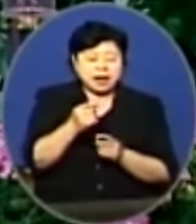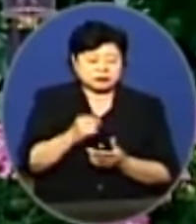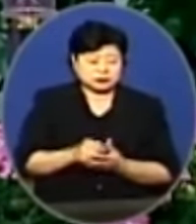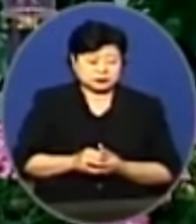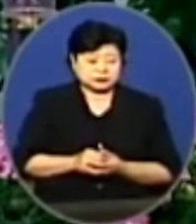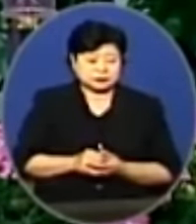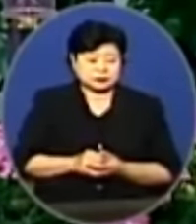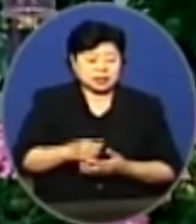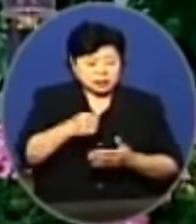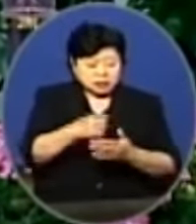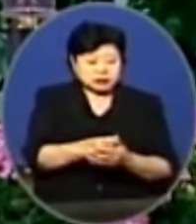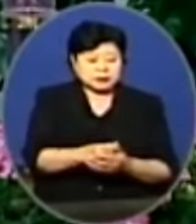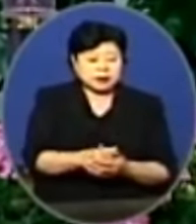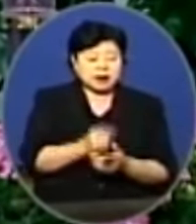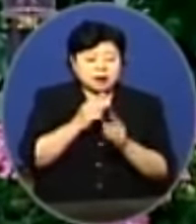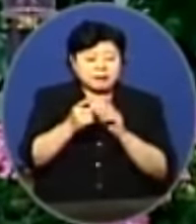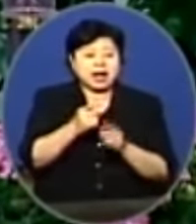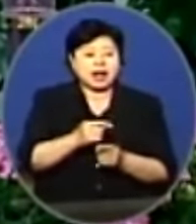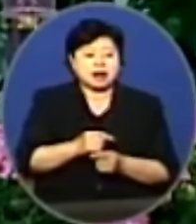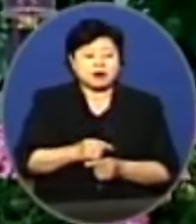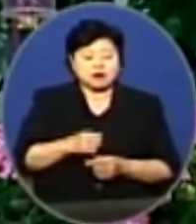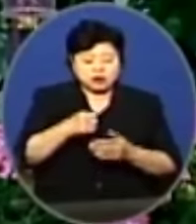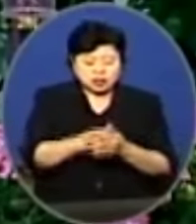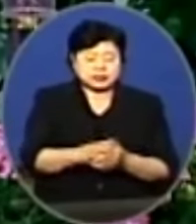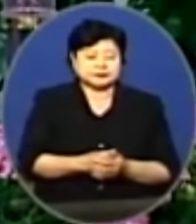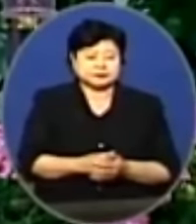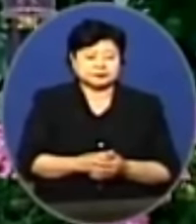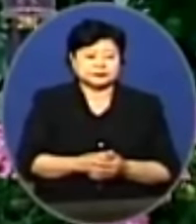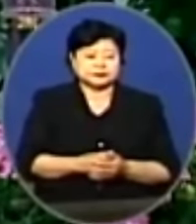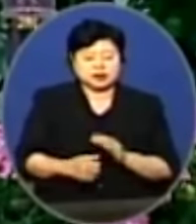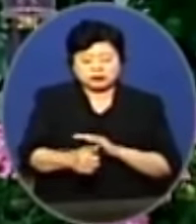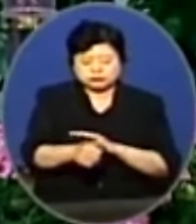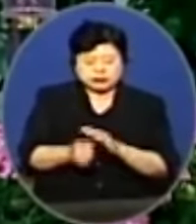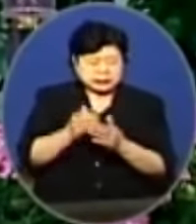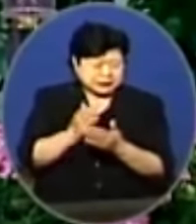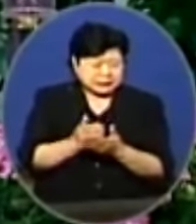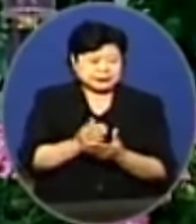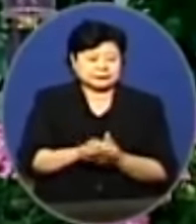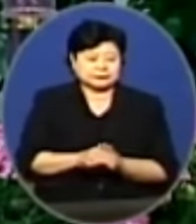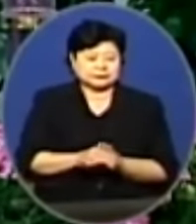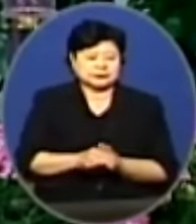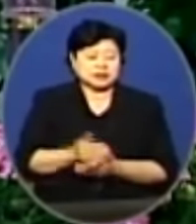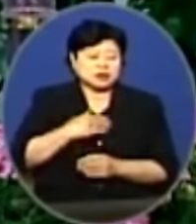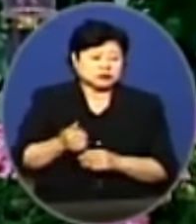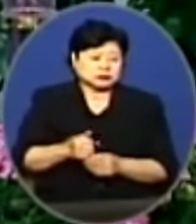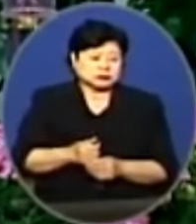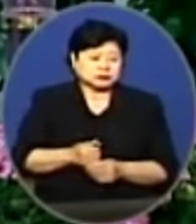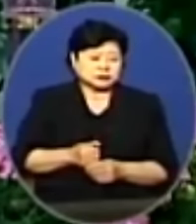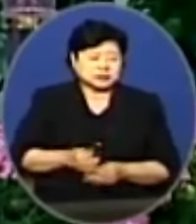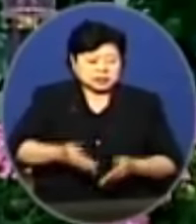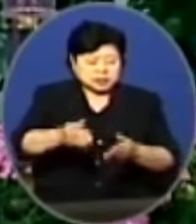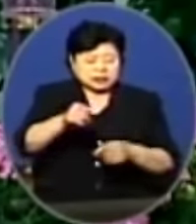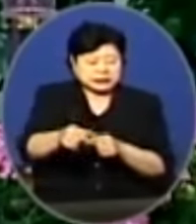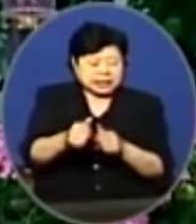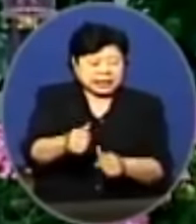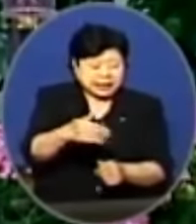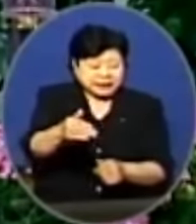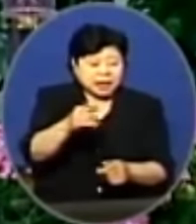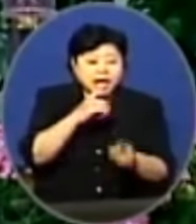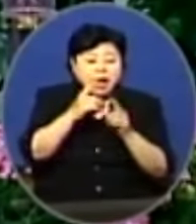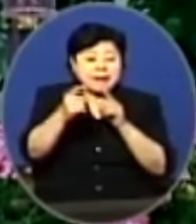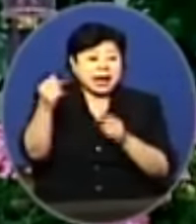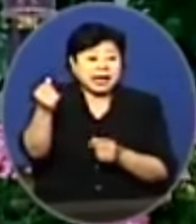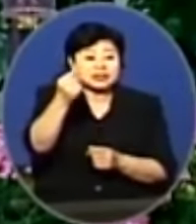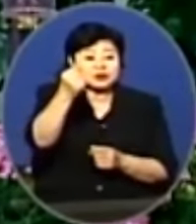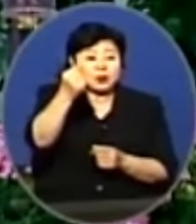것입니다. 결심을 하면 말로서 내가 결심했다, 뒤로 물러가지 않는다, 나는 죽어도 이 길을 따라간다,